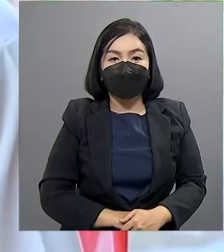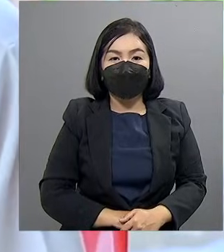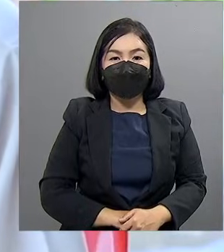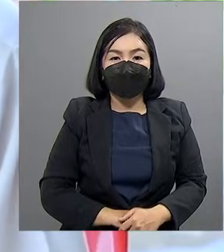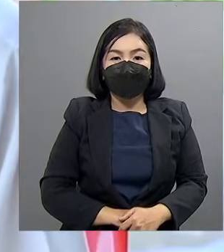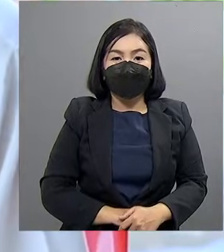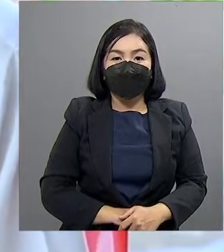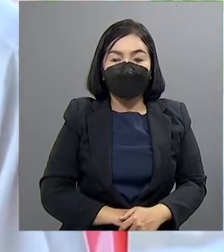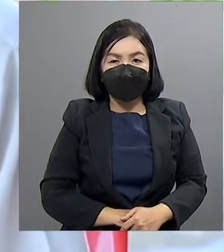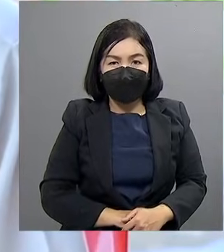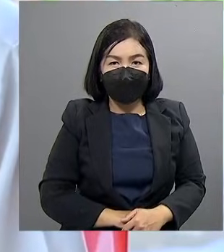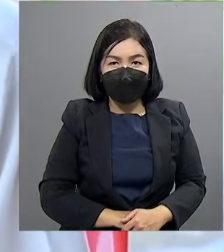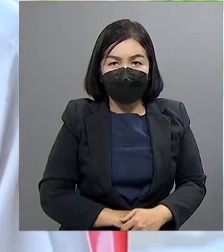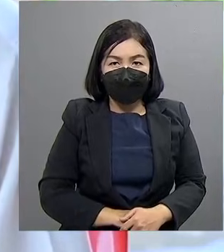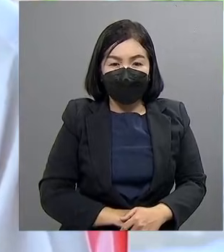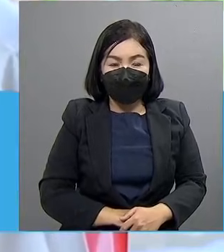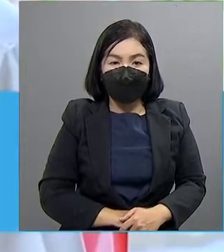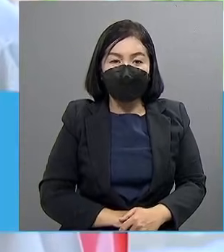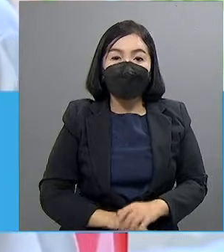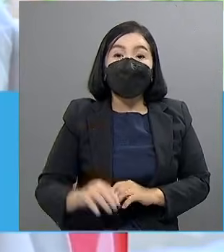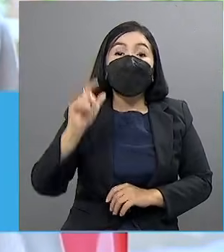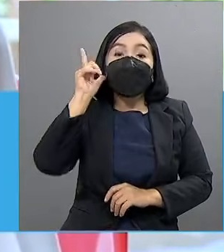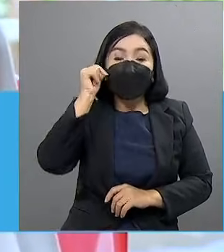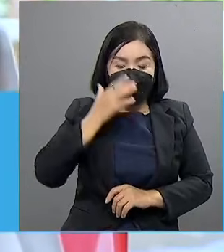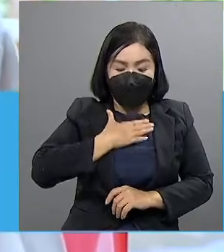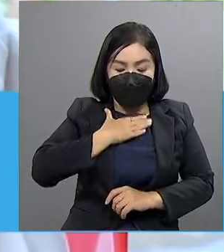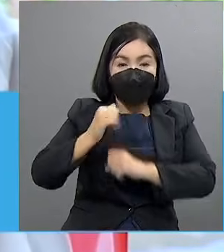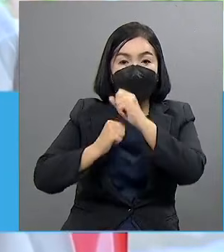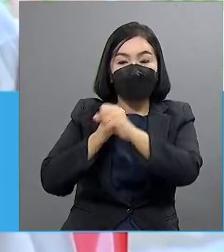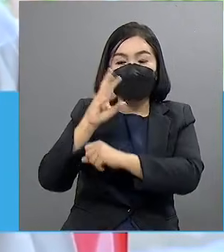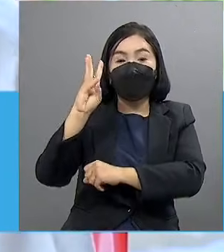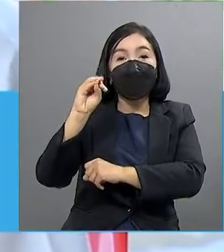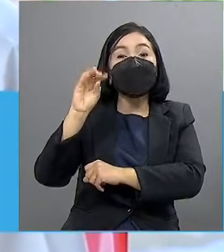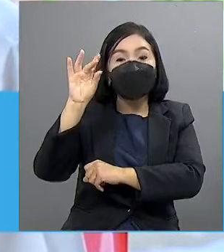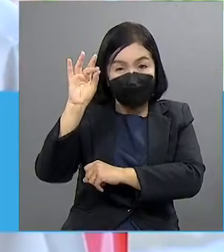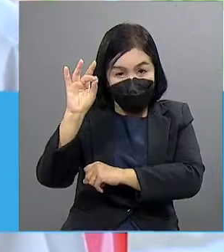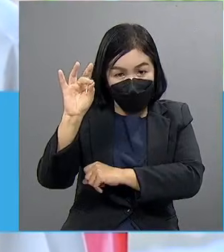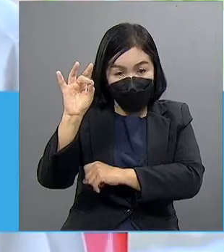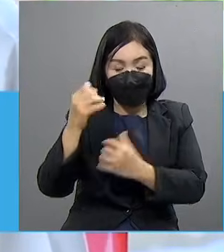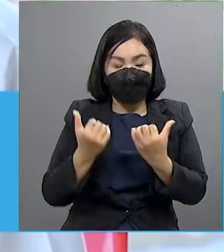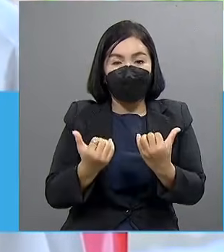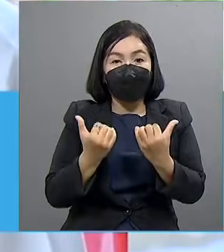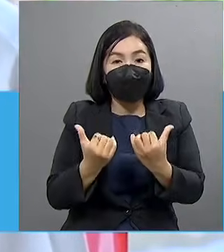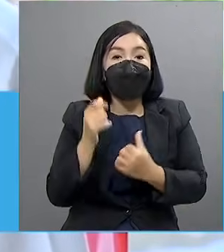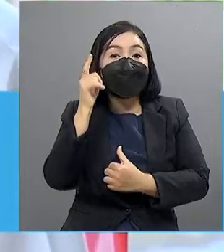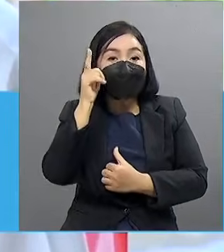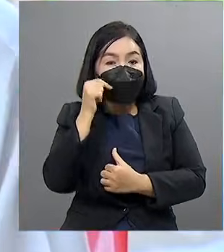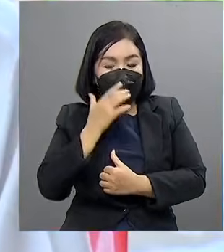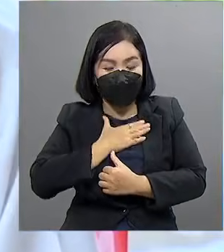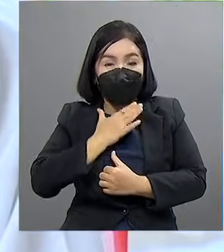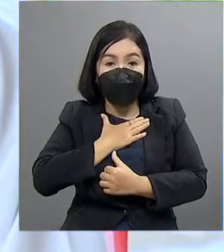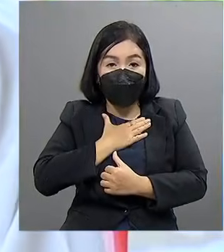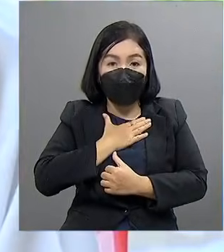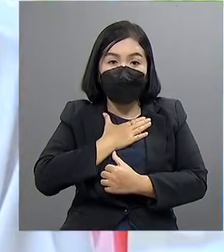อนอนุยะหงค่ะ อายุเท่าไหร่แล้วครับ อายุ68ปี 68ปี ค่ะแม่หันลันกระสานติบข้